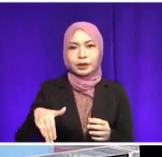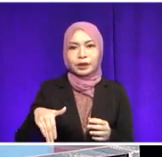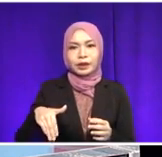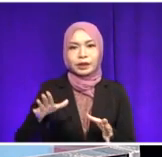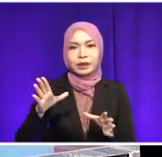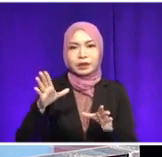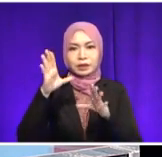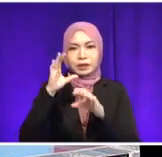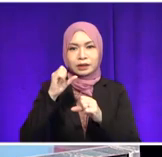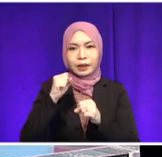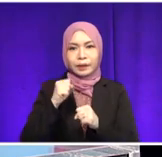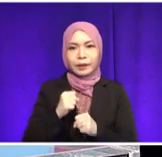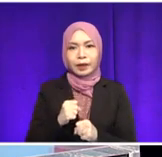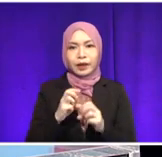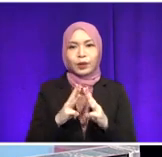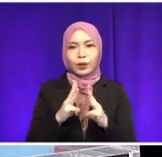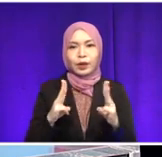beberapa perbincangan